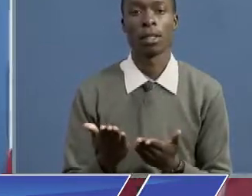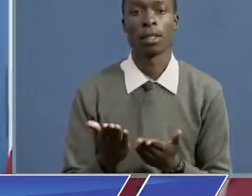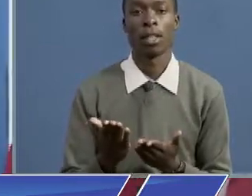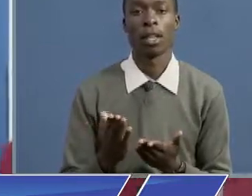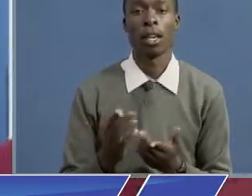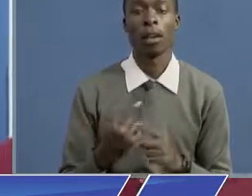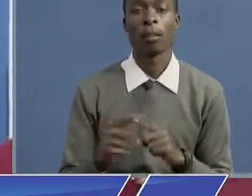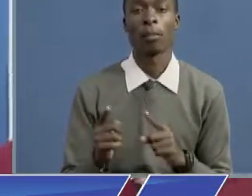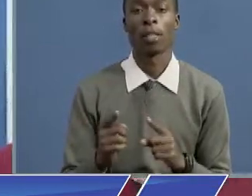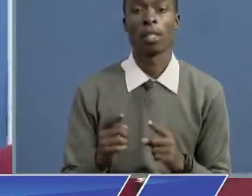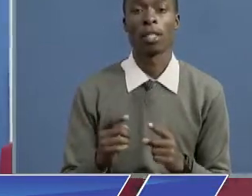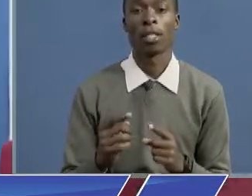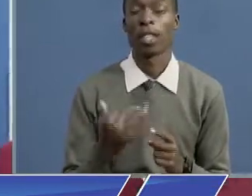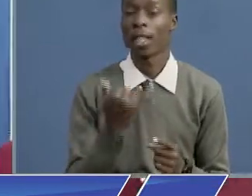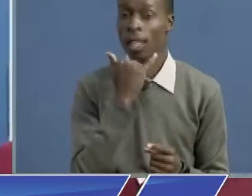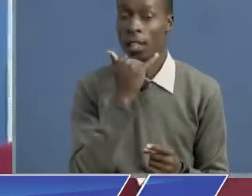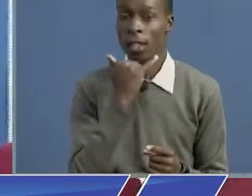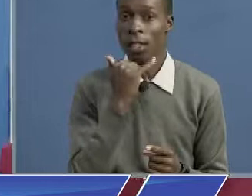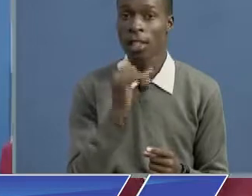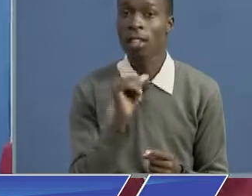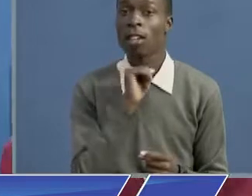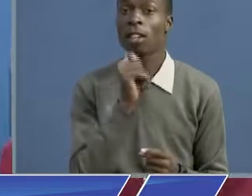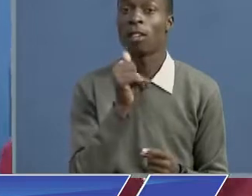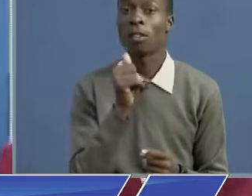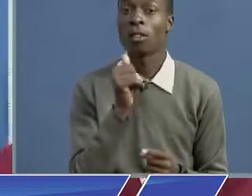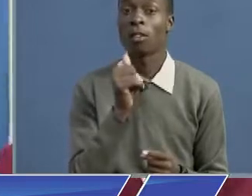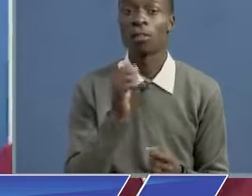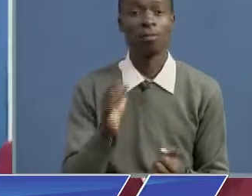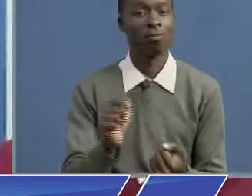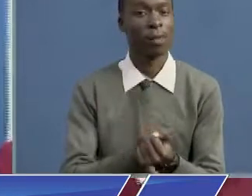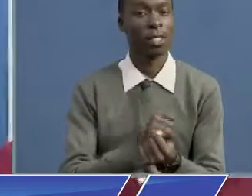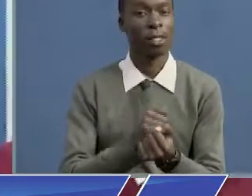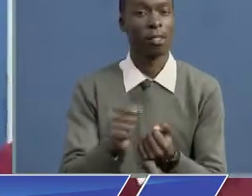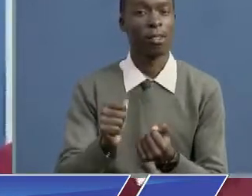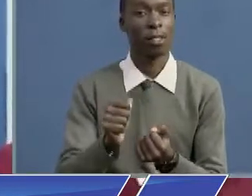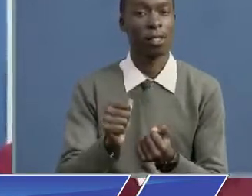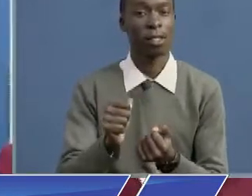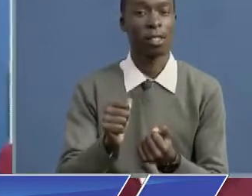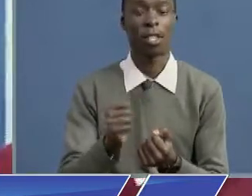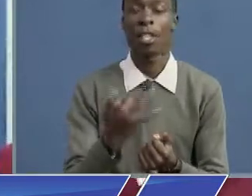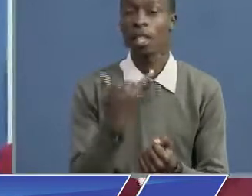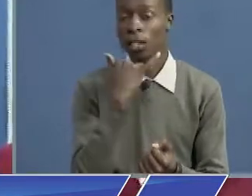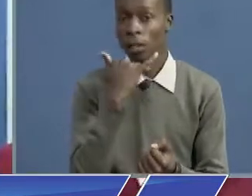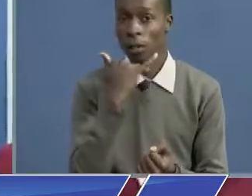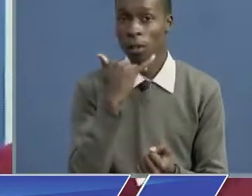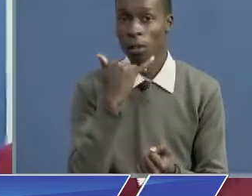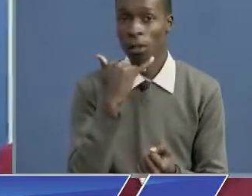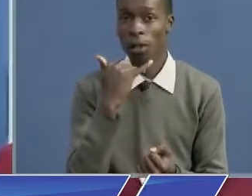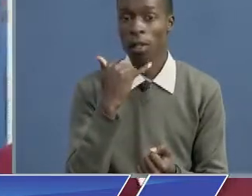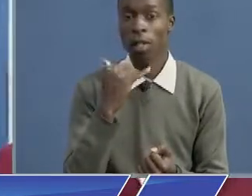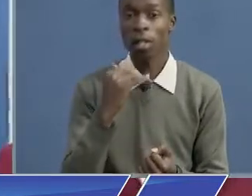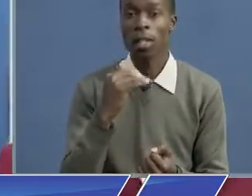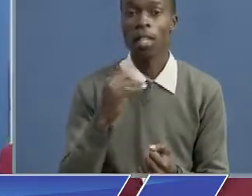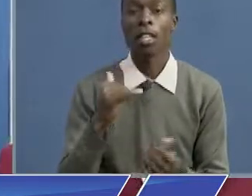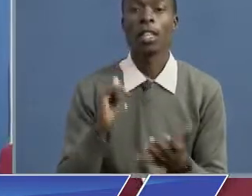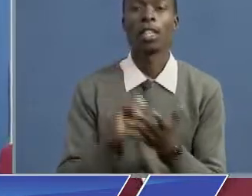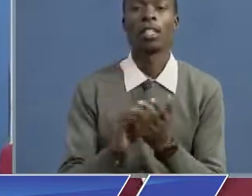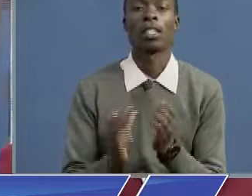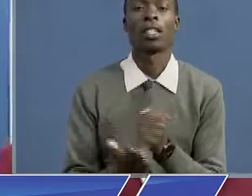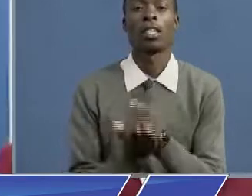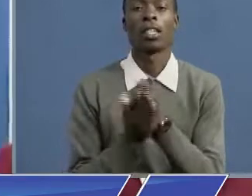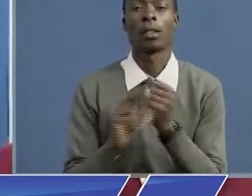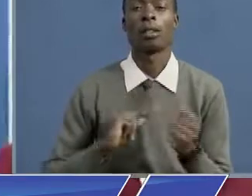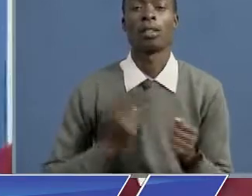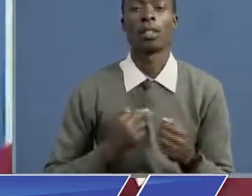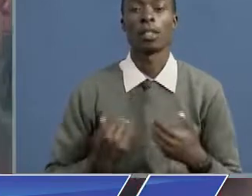lakini makosa ile sio makosa ya kuharibu, ni makosa ambayo itatusaidia tuwe